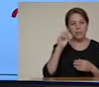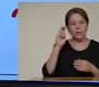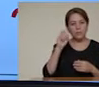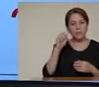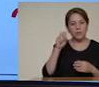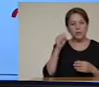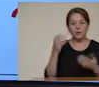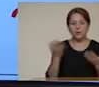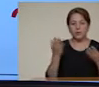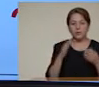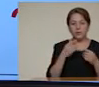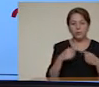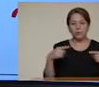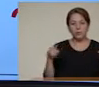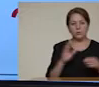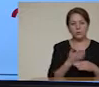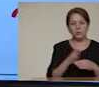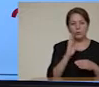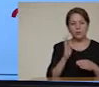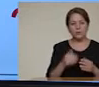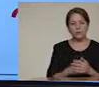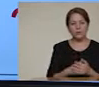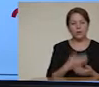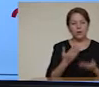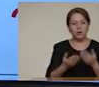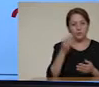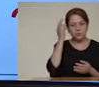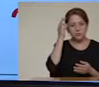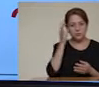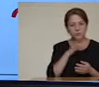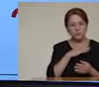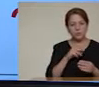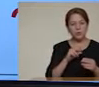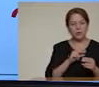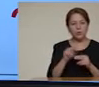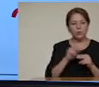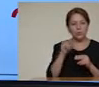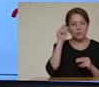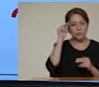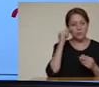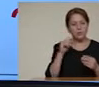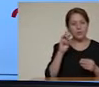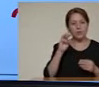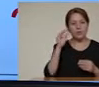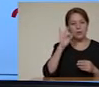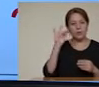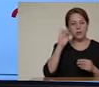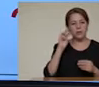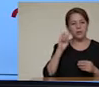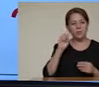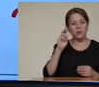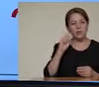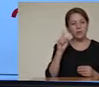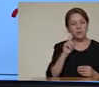qanday turlardan iborat? Agar yodingizda bo'lsa, o'tilgan darslarda tarixiy manbalar nima ekanligi va